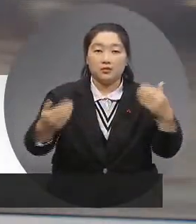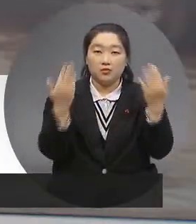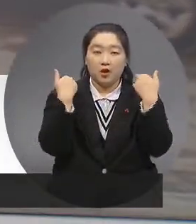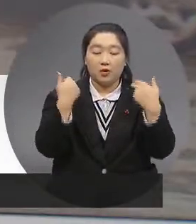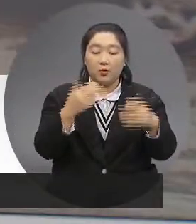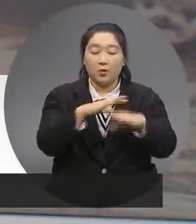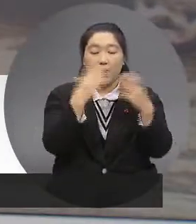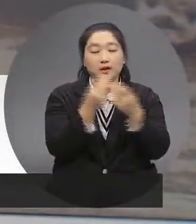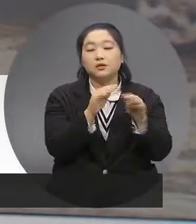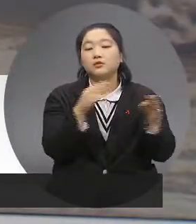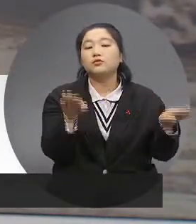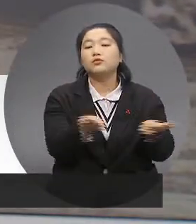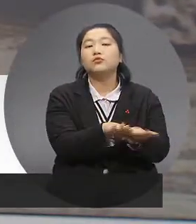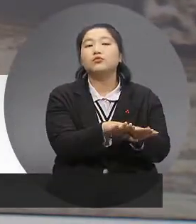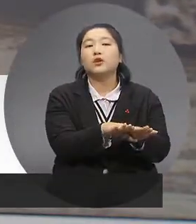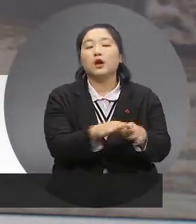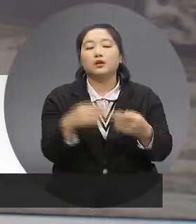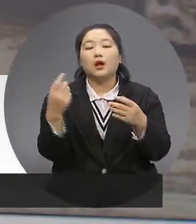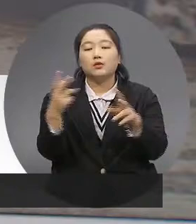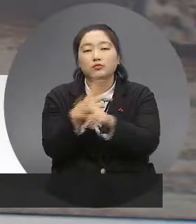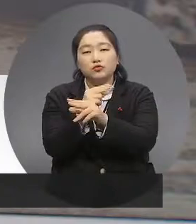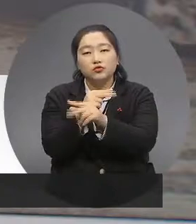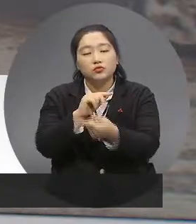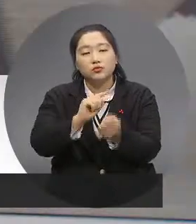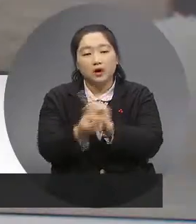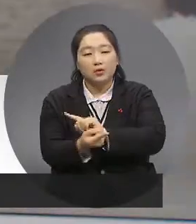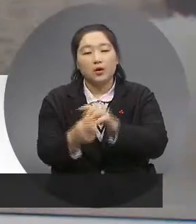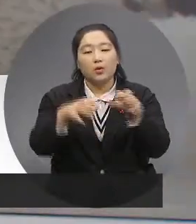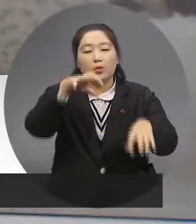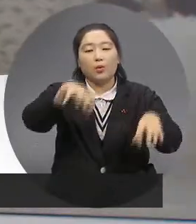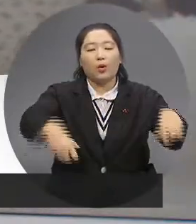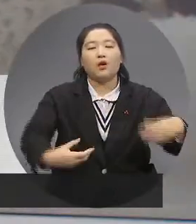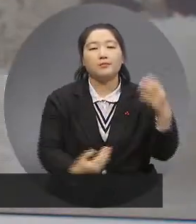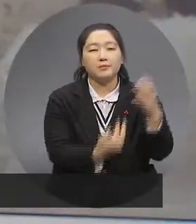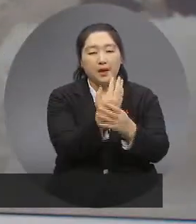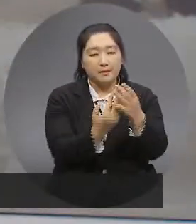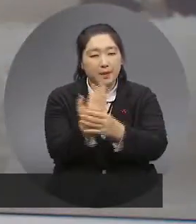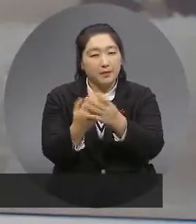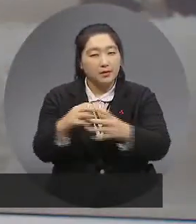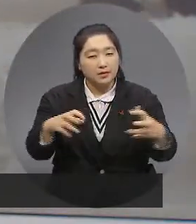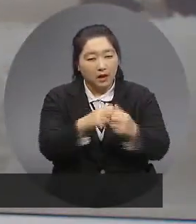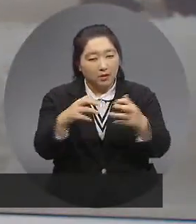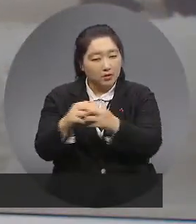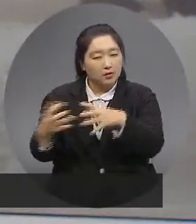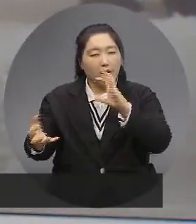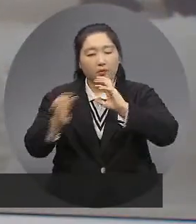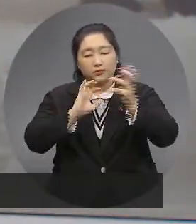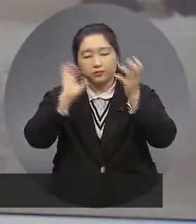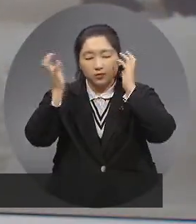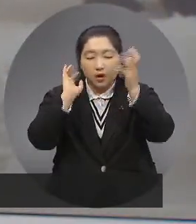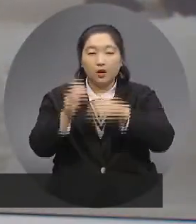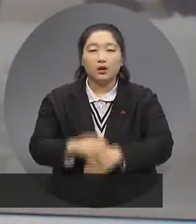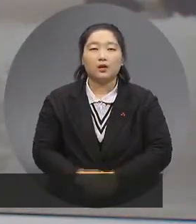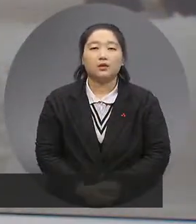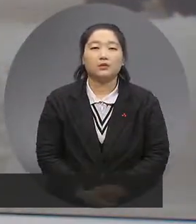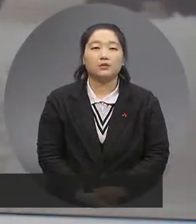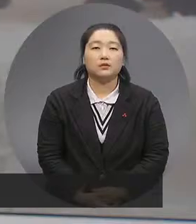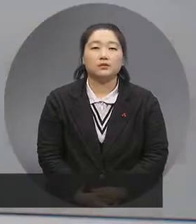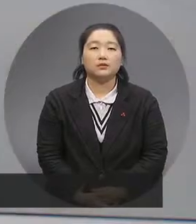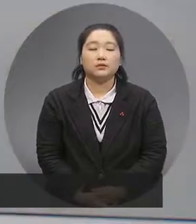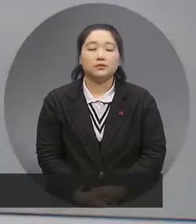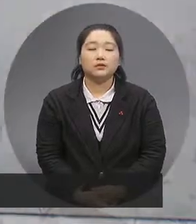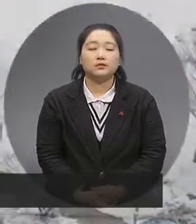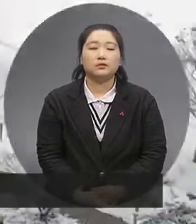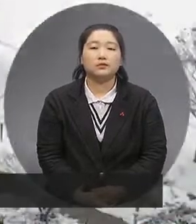쉬거나 원격 수업으로 전환하는 등 곳곳에는 사고와 혼란이 이어졌습니다. 김은초 기자입니다.